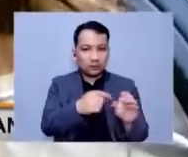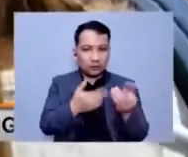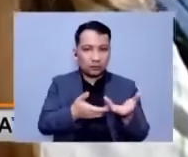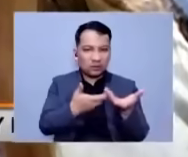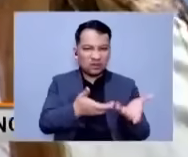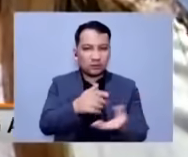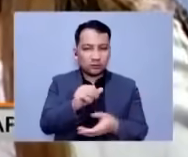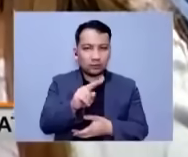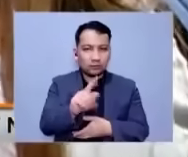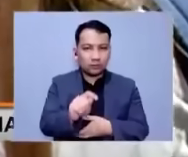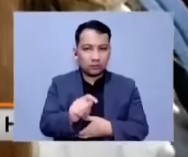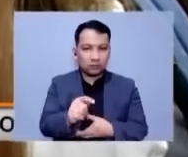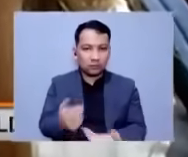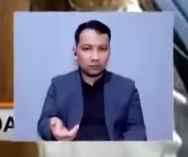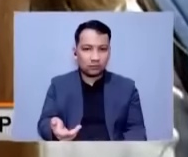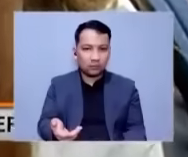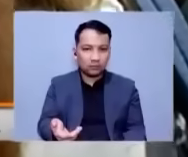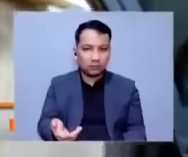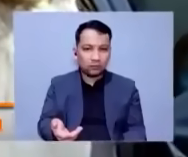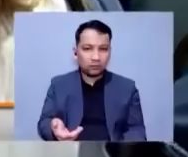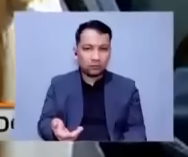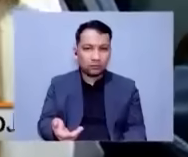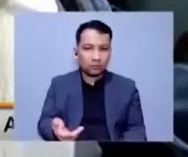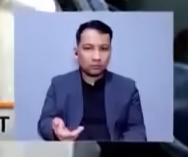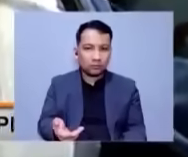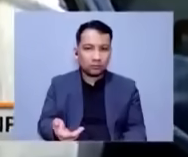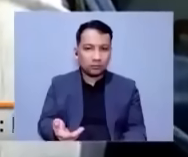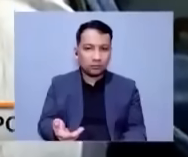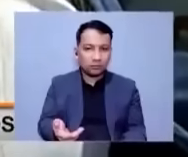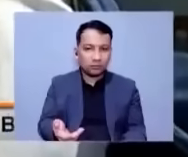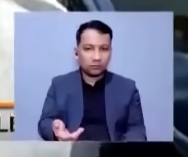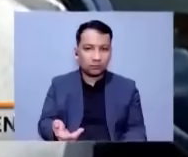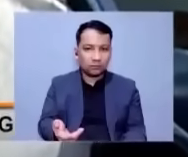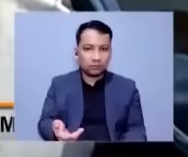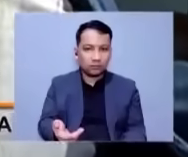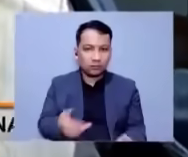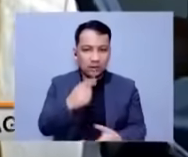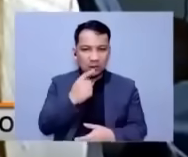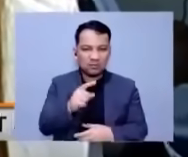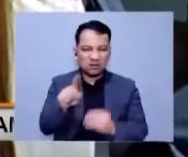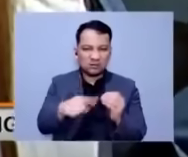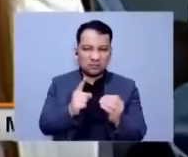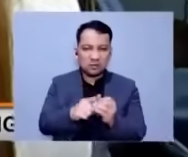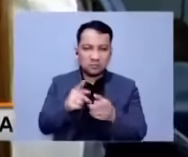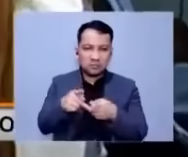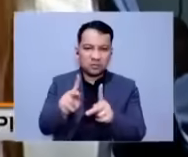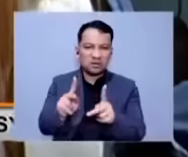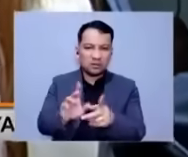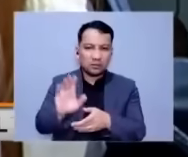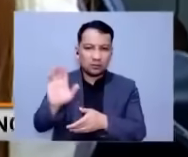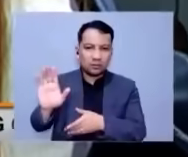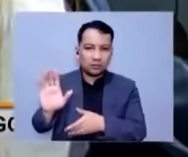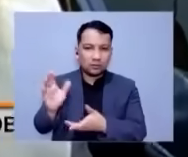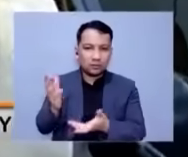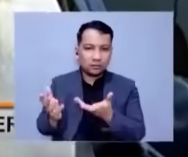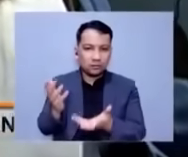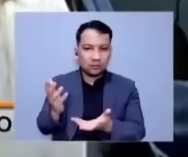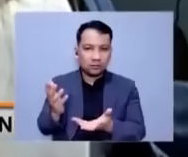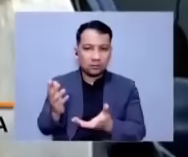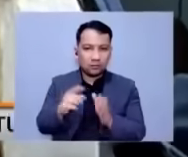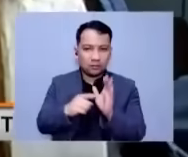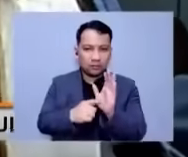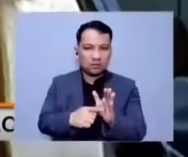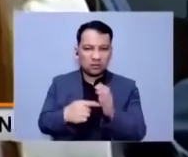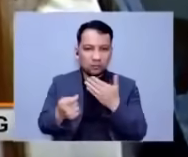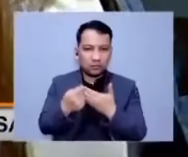Ng AIP offers po. Kasi po, di ba po, permanent residency pathway naman yun, sir. The only time na magiging temporary